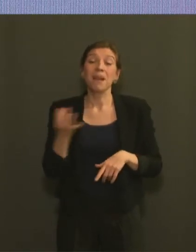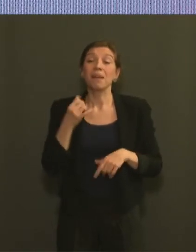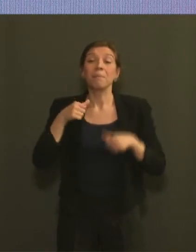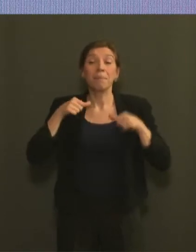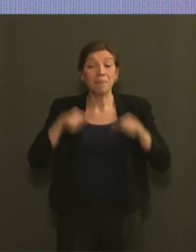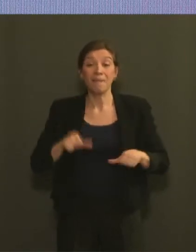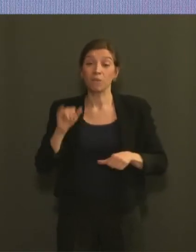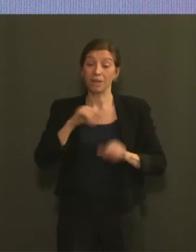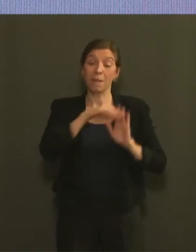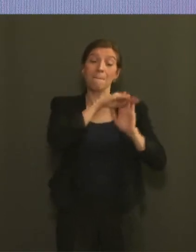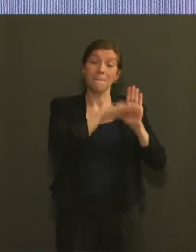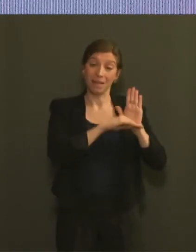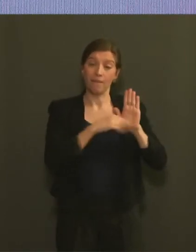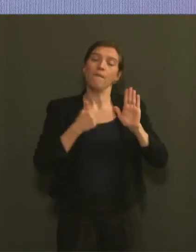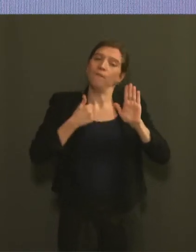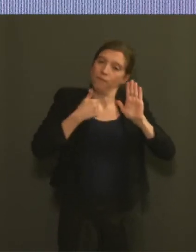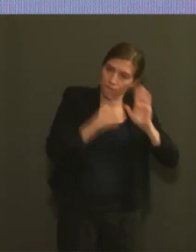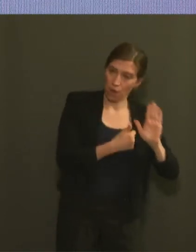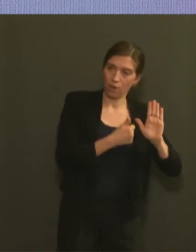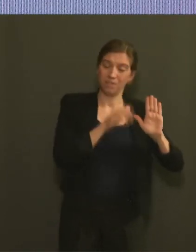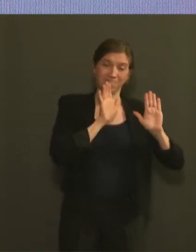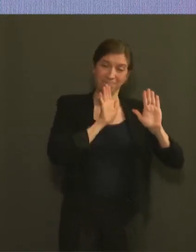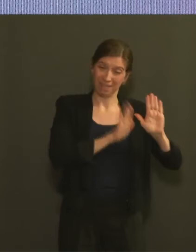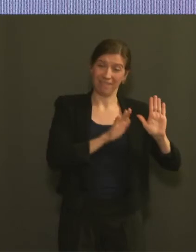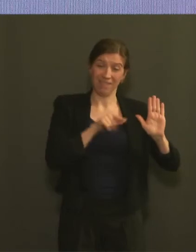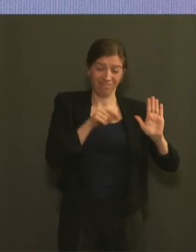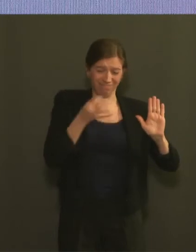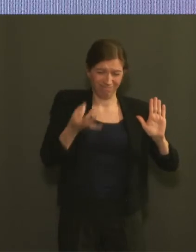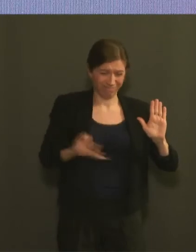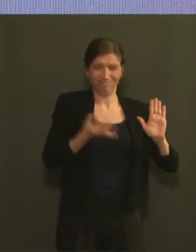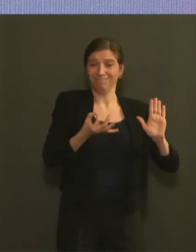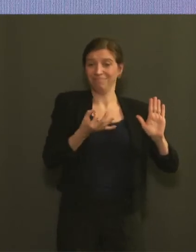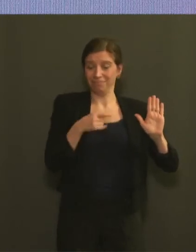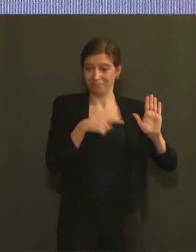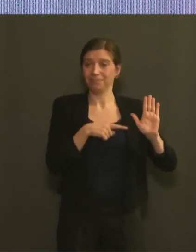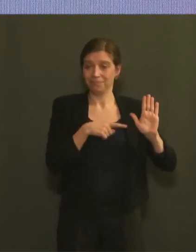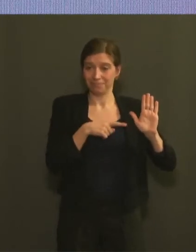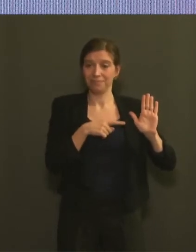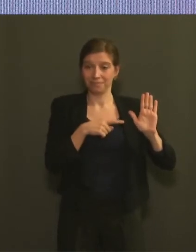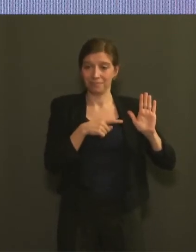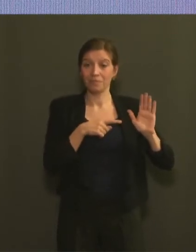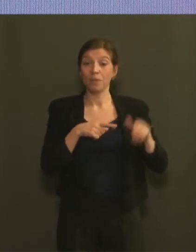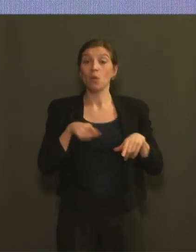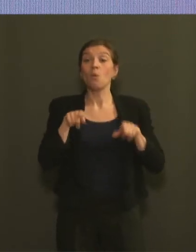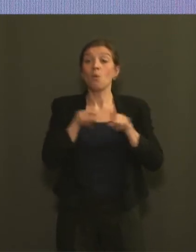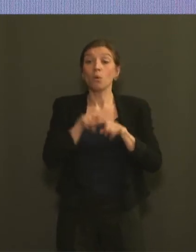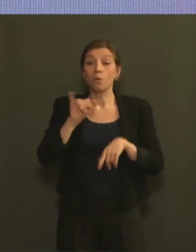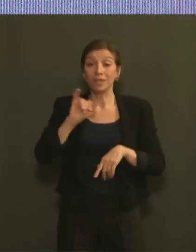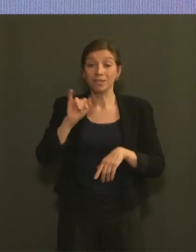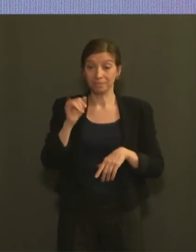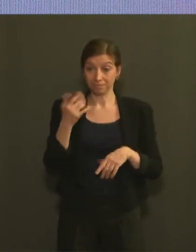et illustratrice nitot presse dow jones